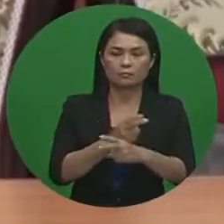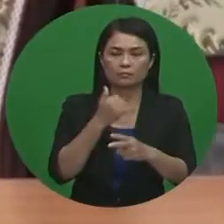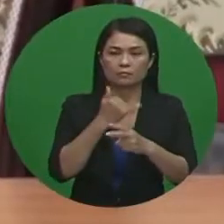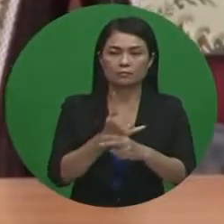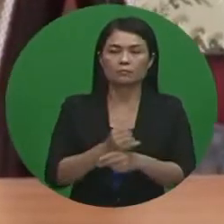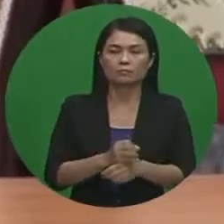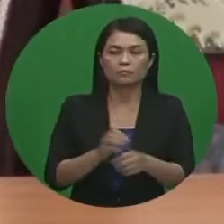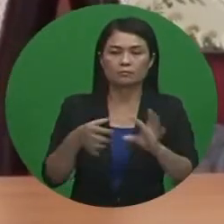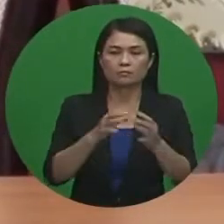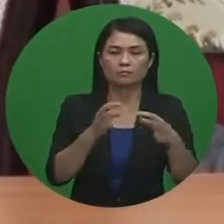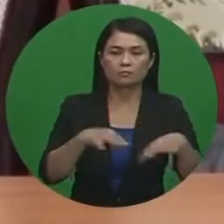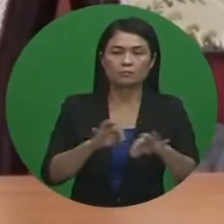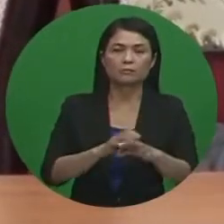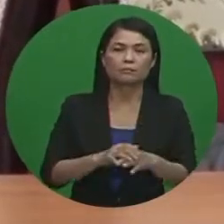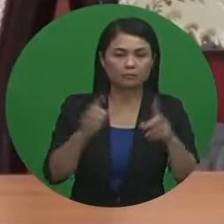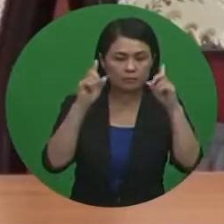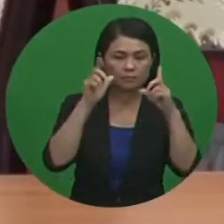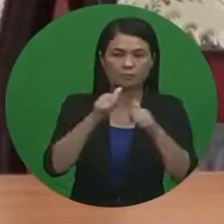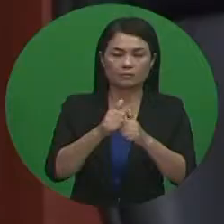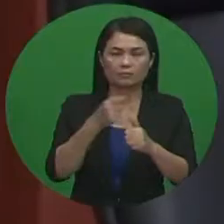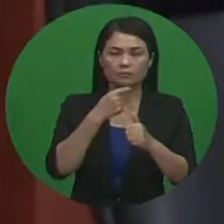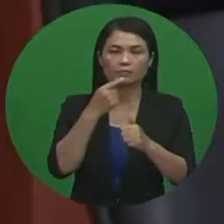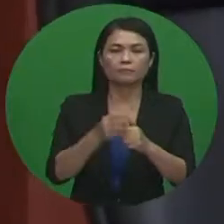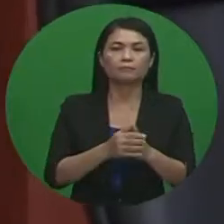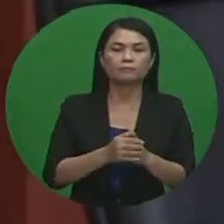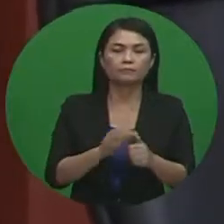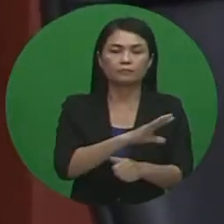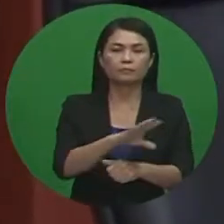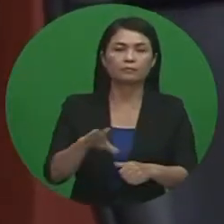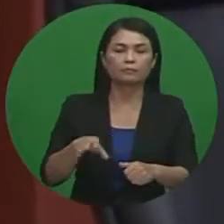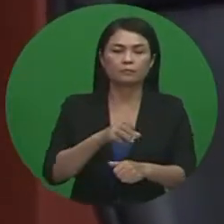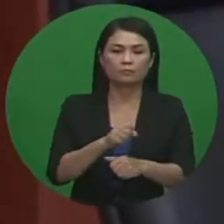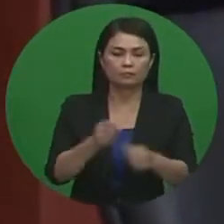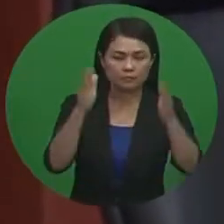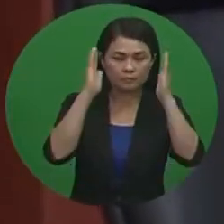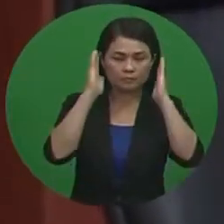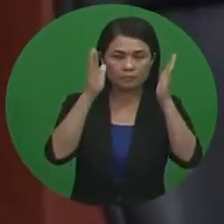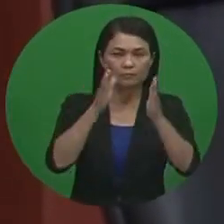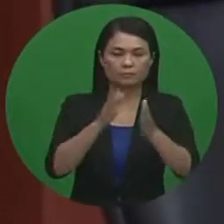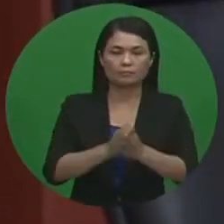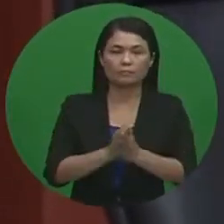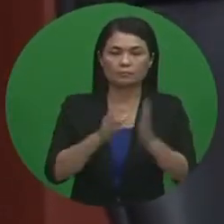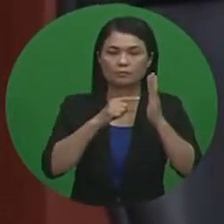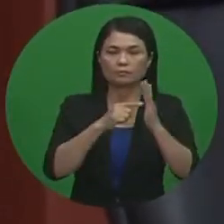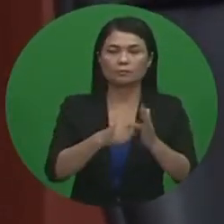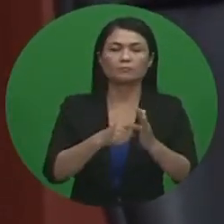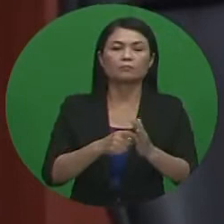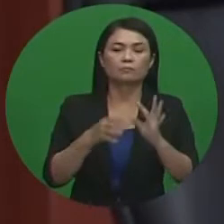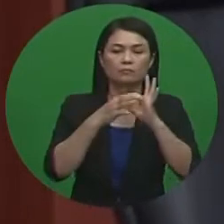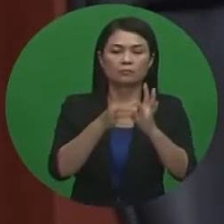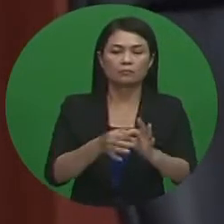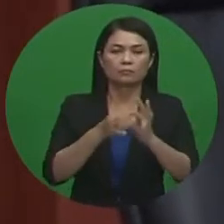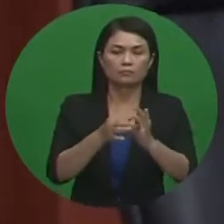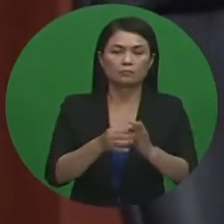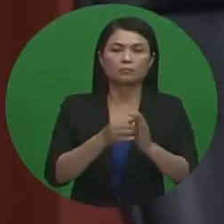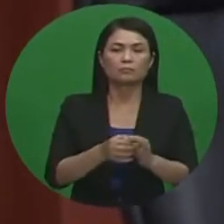យគឺជារឿងសំខាន់ឯកឧត្តមបានបញ្ជាក់ដែរថាកម្ពុជាកំពុងយកចិត្តទុកដាក់និងព្រួយបារម្ភឲ្យមានកិច្ចសហការក្នុងការ